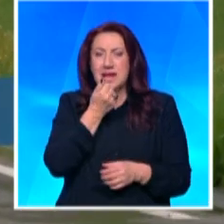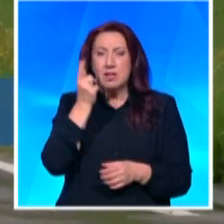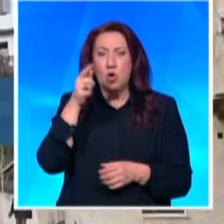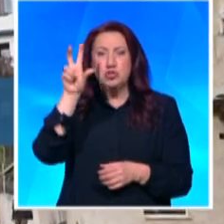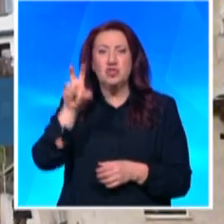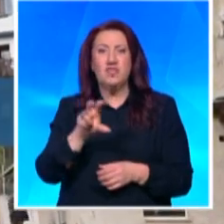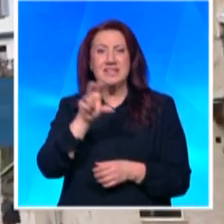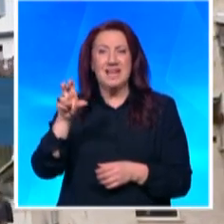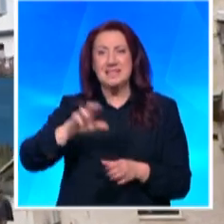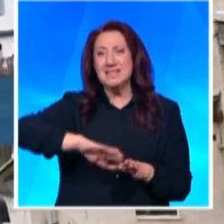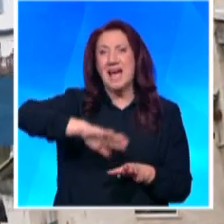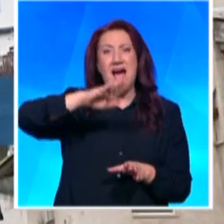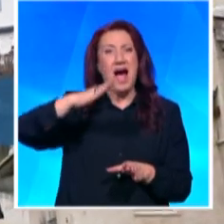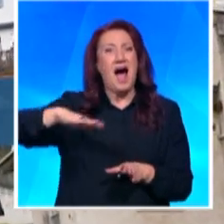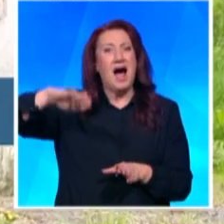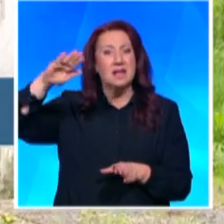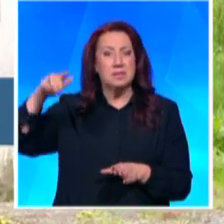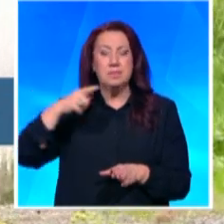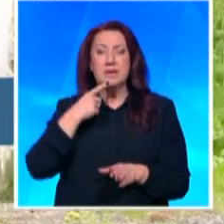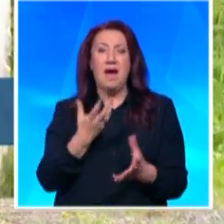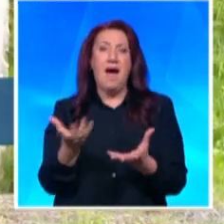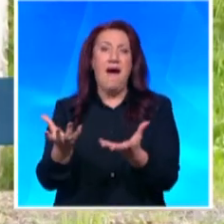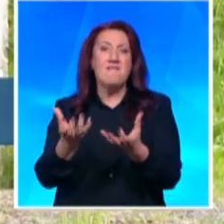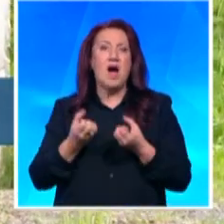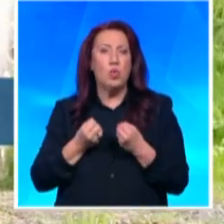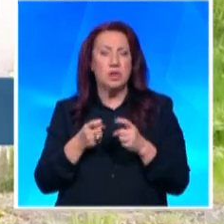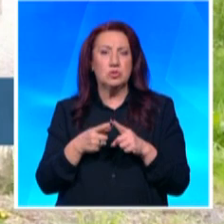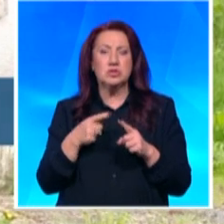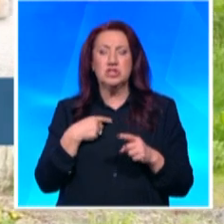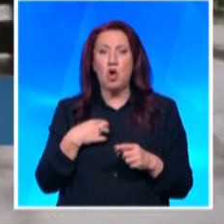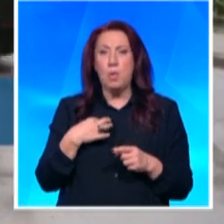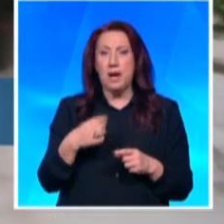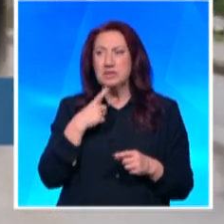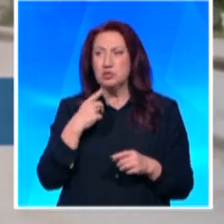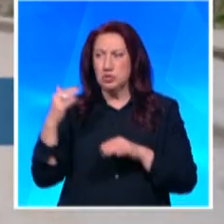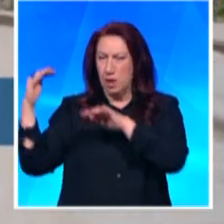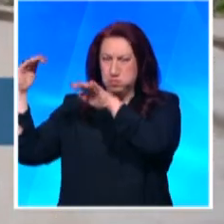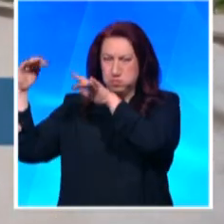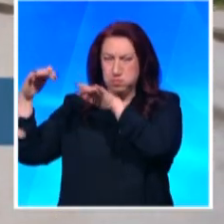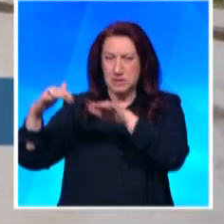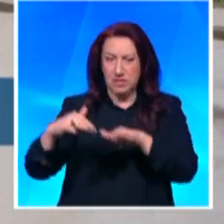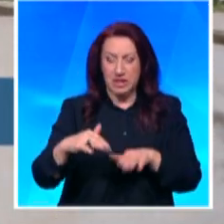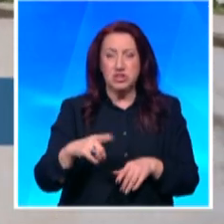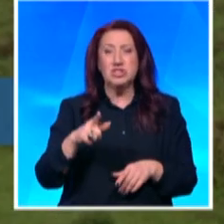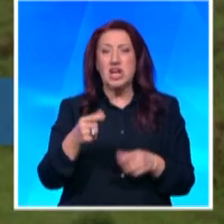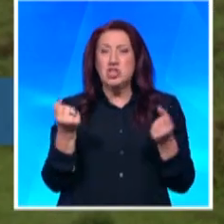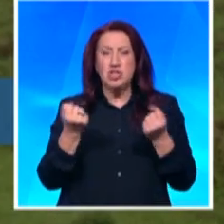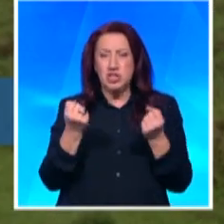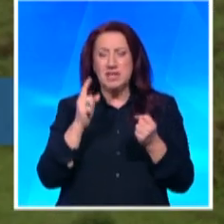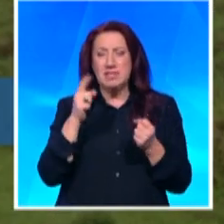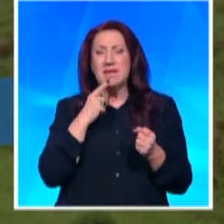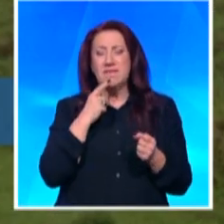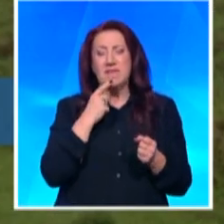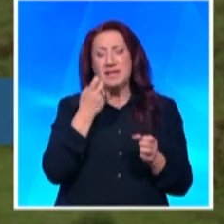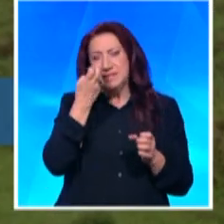заради опасност от скално свлачище. 100 жители на Бриенц ще трябва да напуснат домовете си до петък. Според